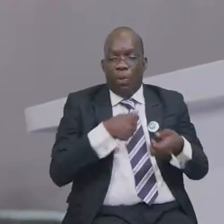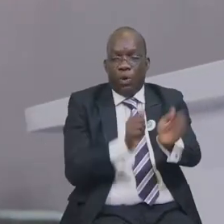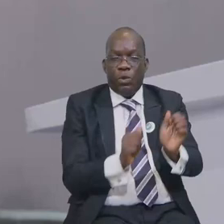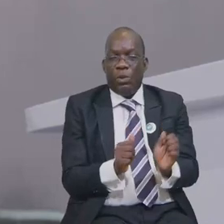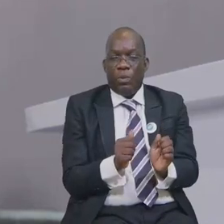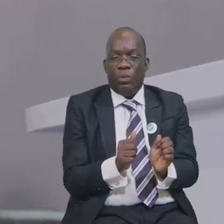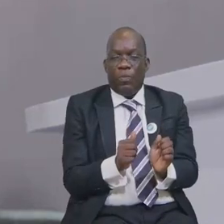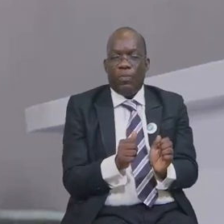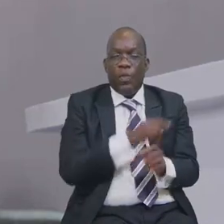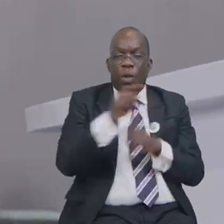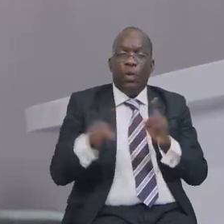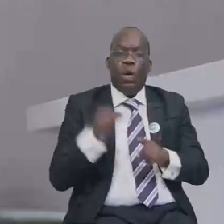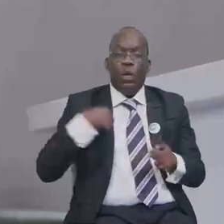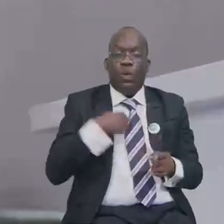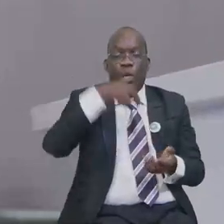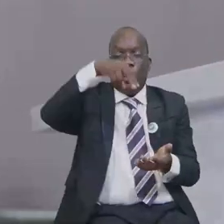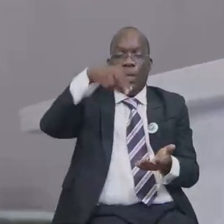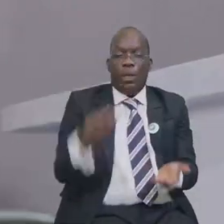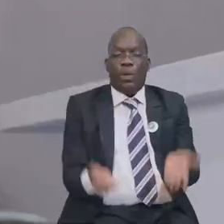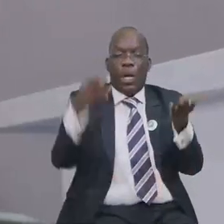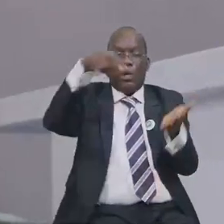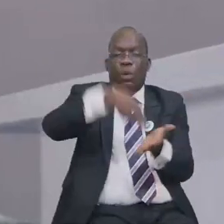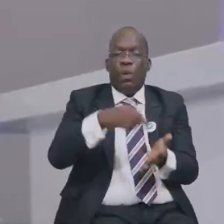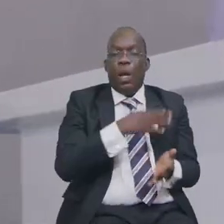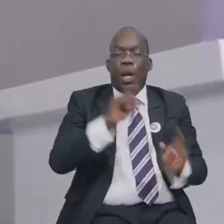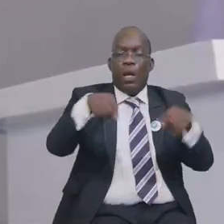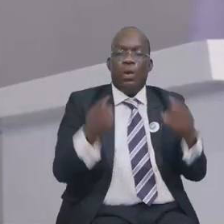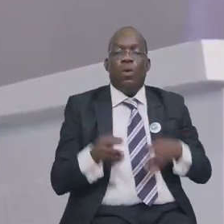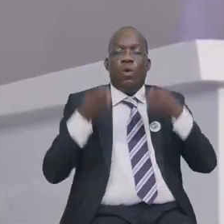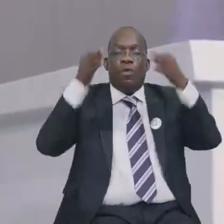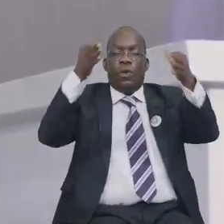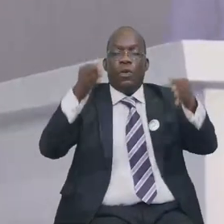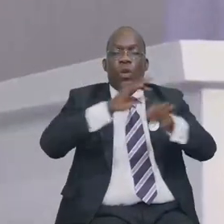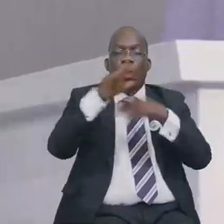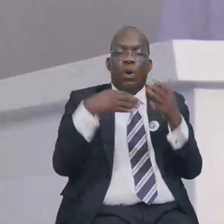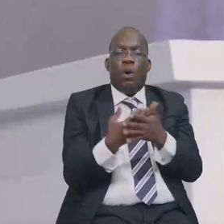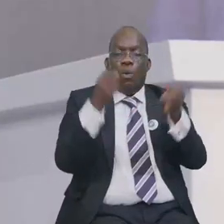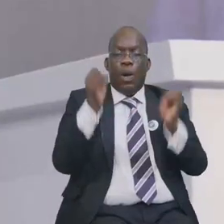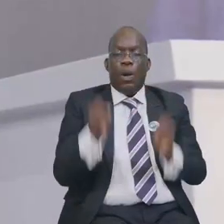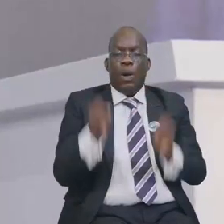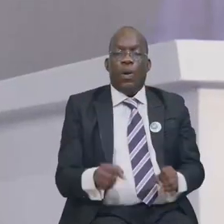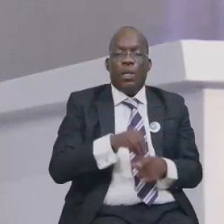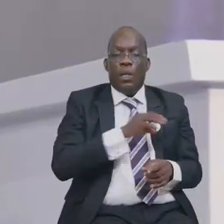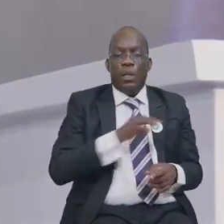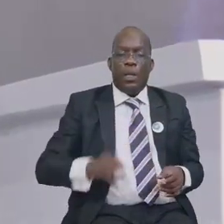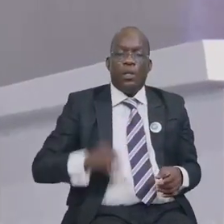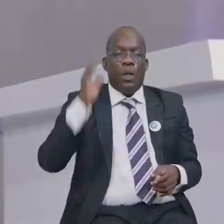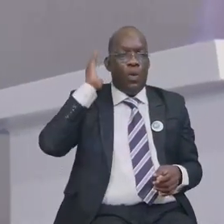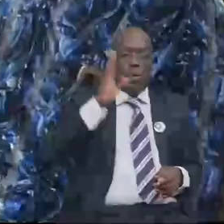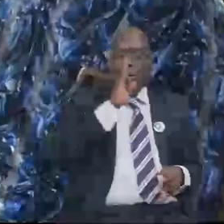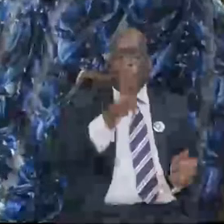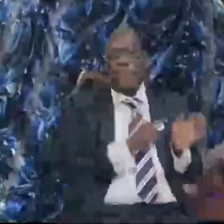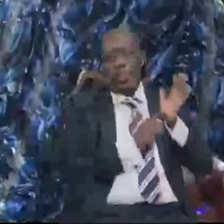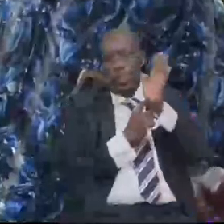pour nous. Et quand nous nous levons et nous allons, tout pouvoir en Christ va se manifester à travers nous.